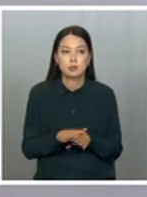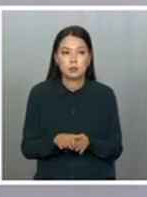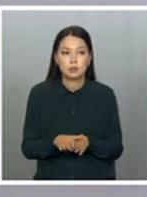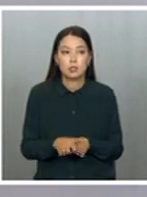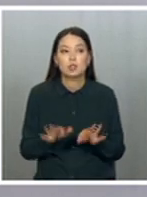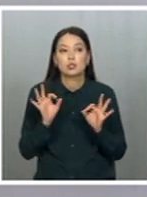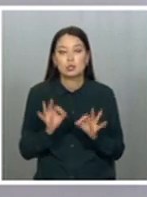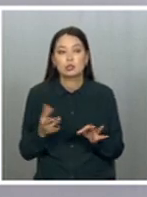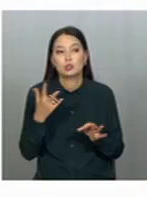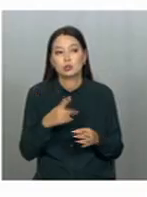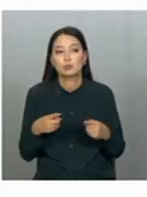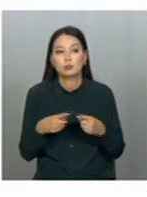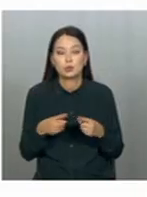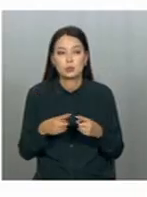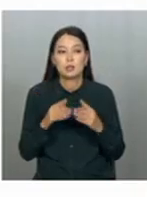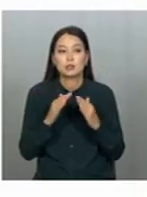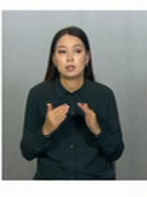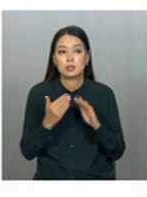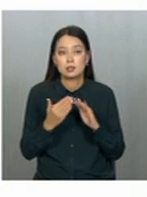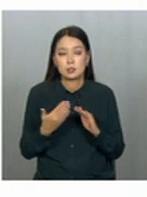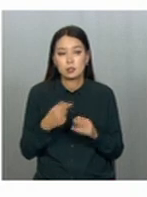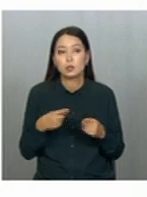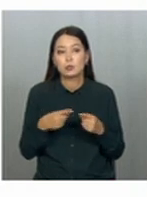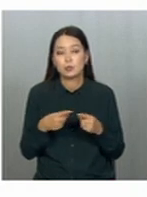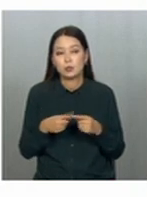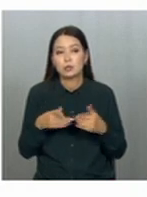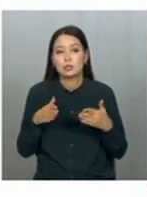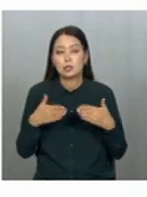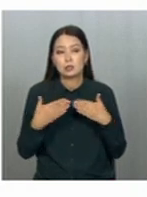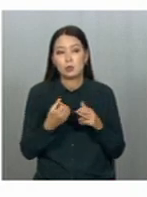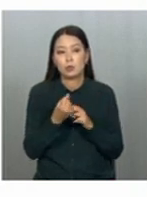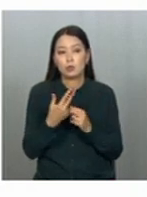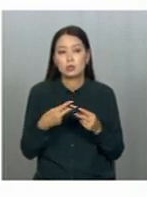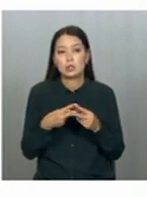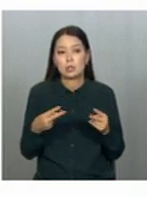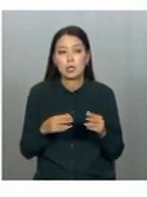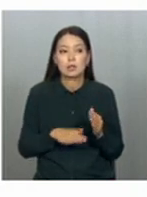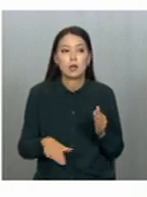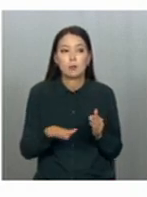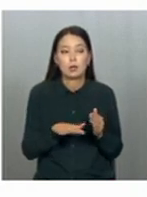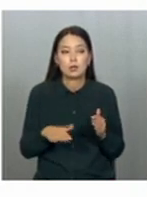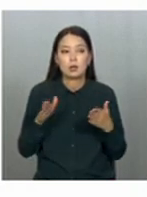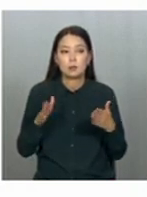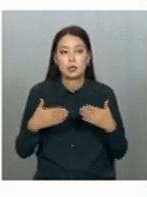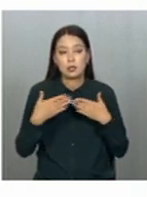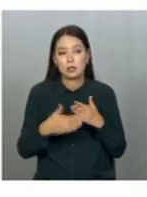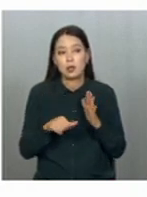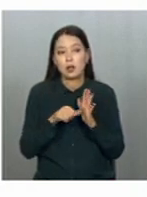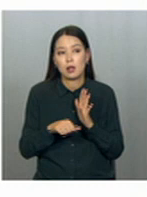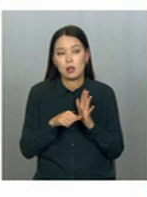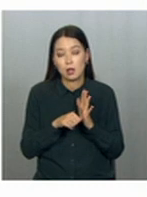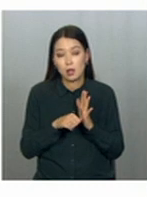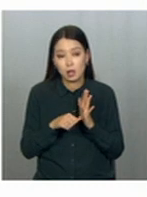Дұрыс 3 бұрышты қиық пирамиданың бүйір қыры 13-ке тең. Табанының қабырғалары